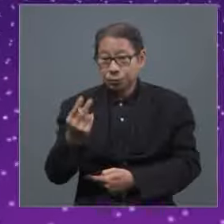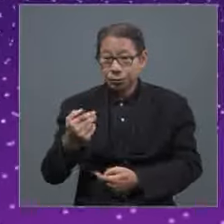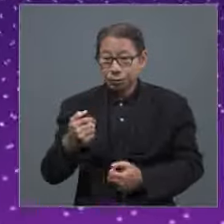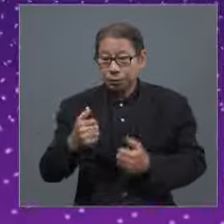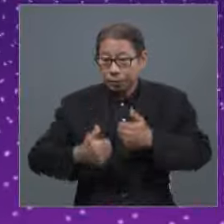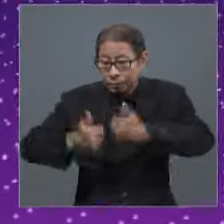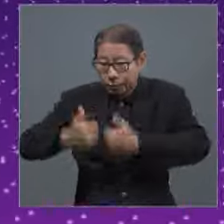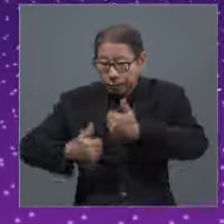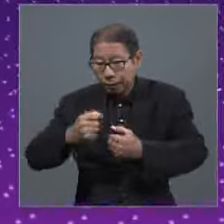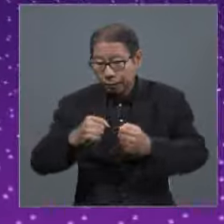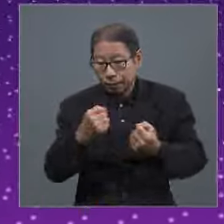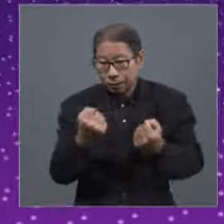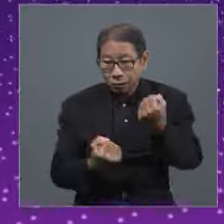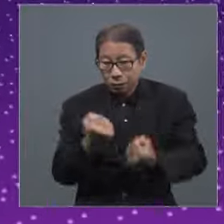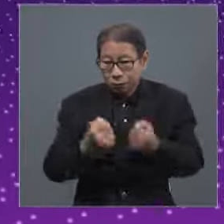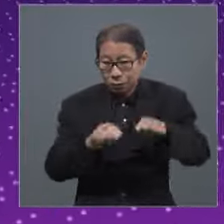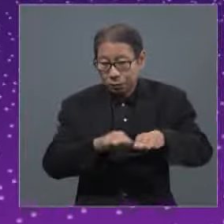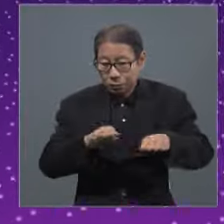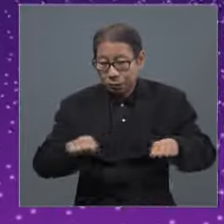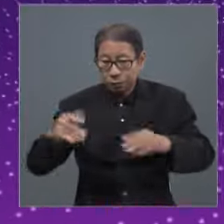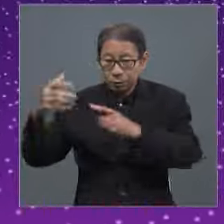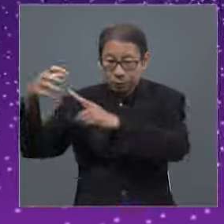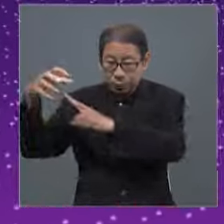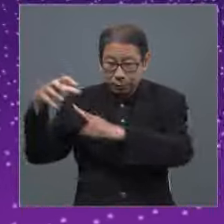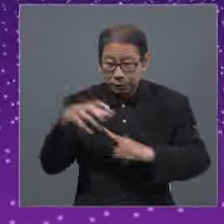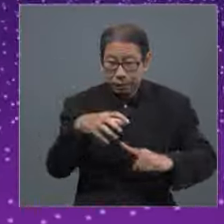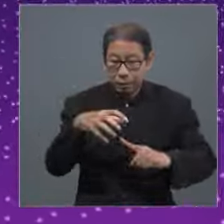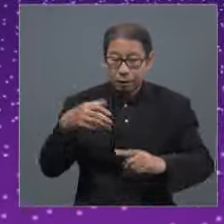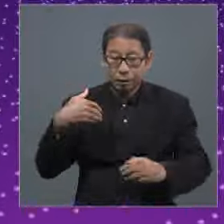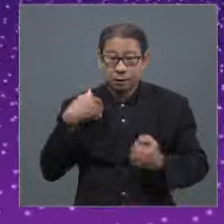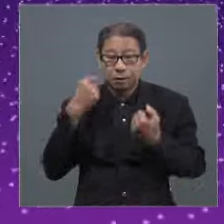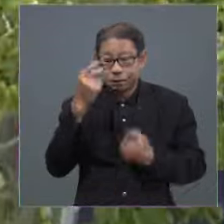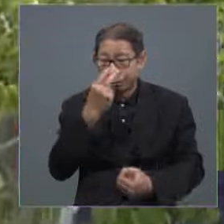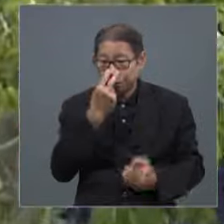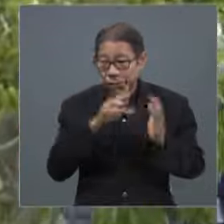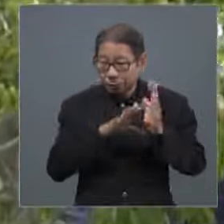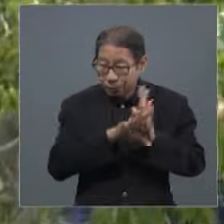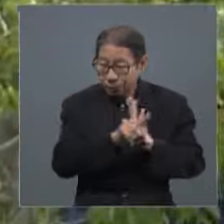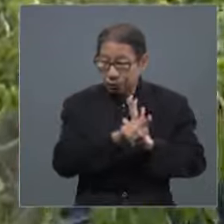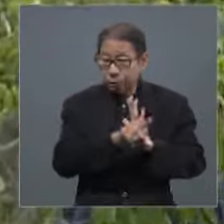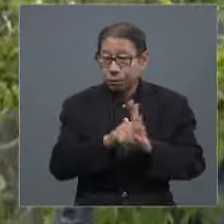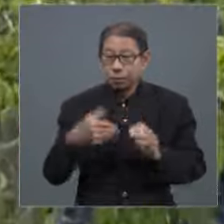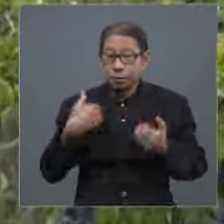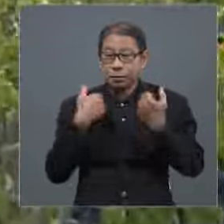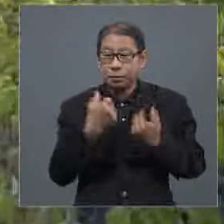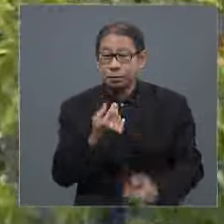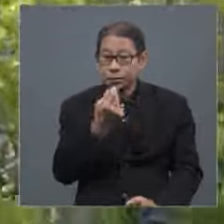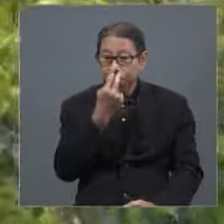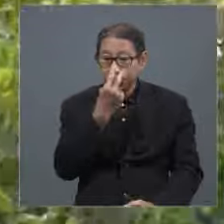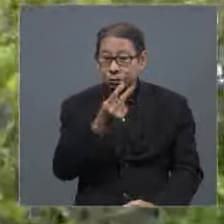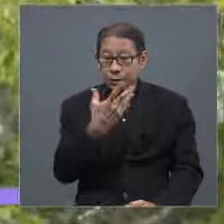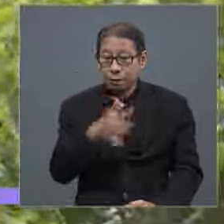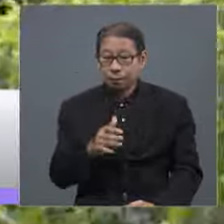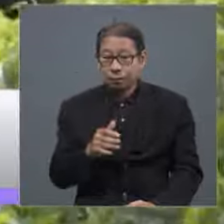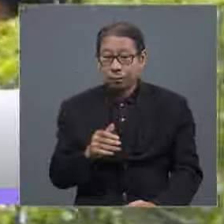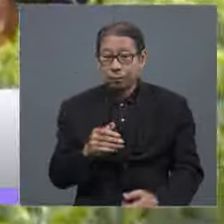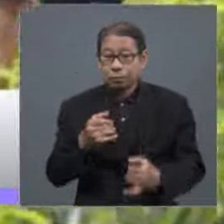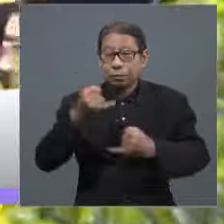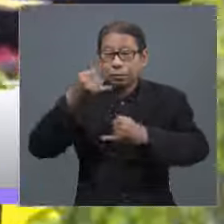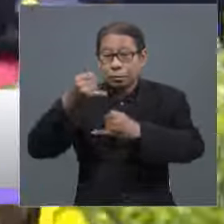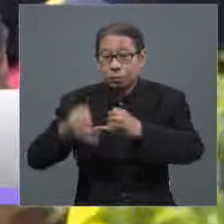ข่ง F1 ที่หาดจอมเทียนนะฮะที่อำเภอบางละมุงจังหวัดชลบุรีนี่แหละนะครับซึ่งจริงๆตอนนี้ยังไม่ได้ไฟนอลนะ